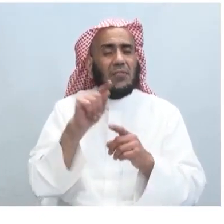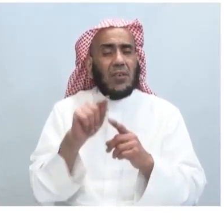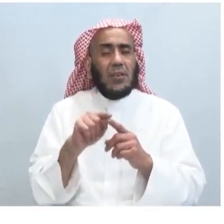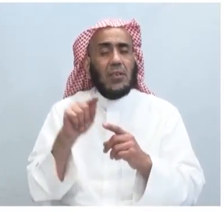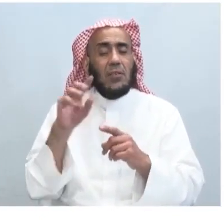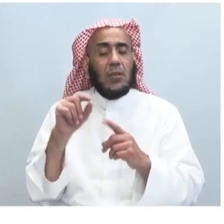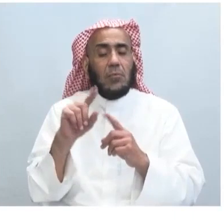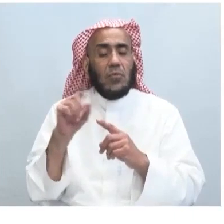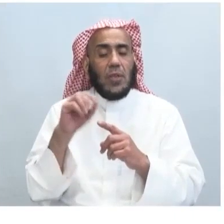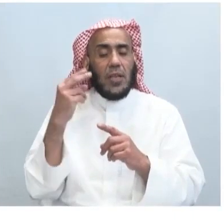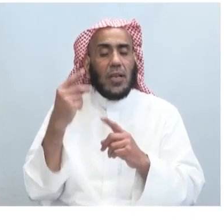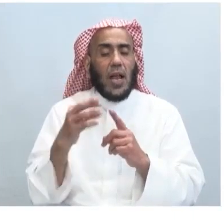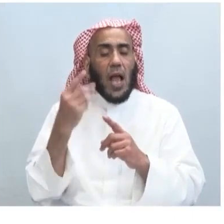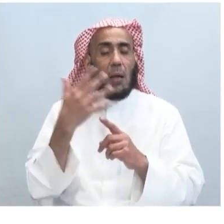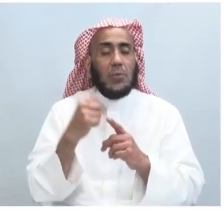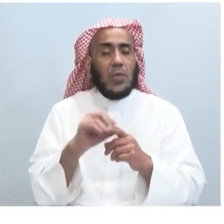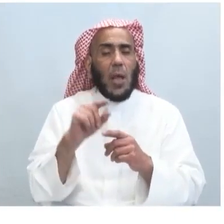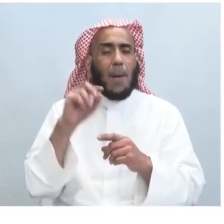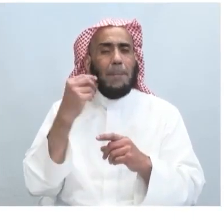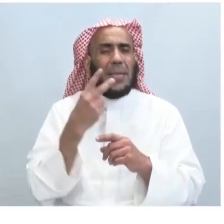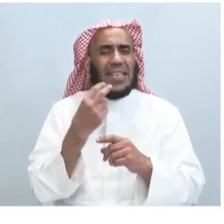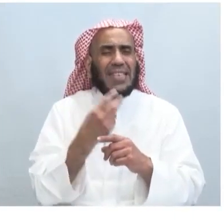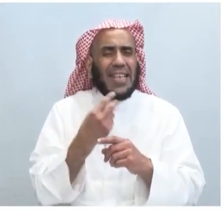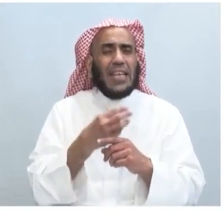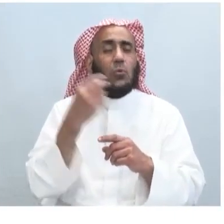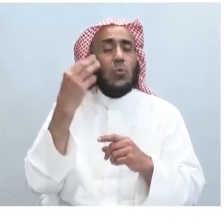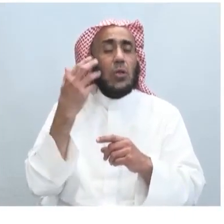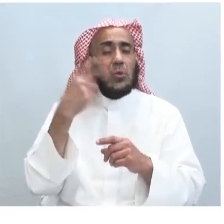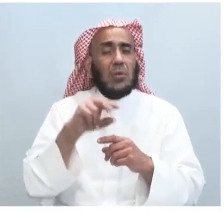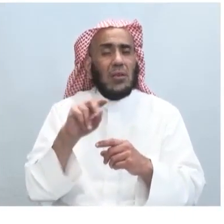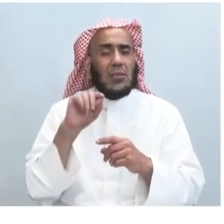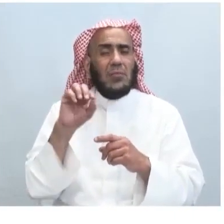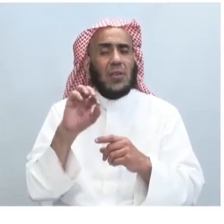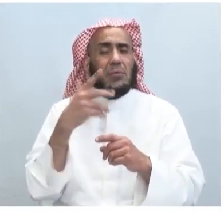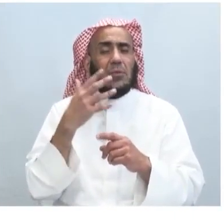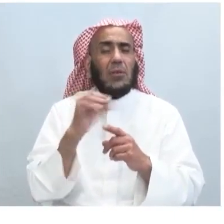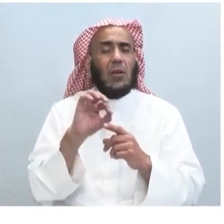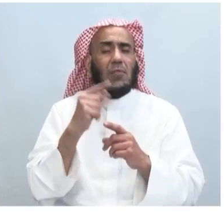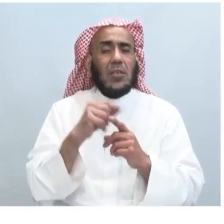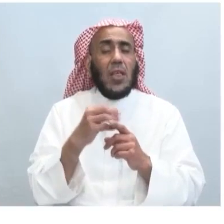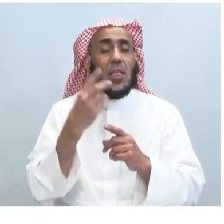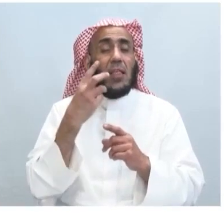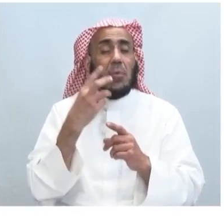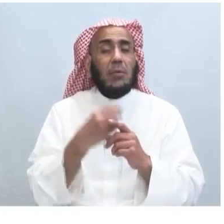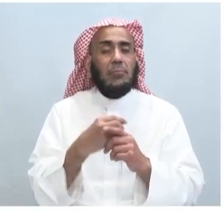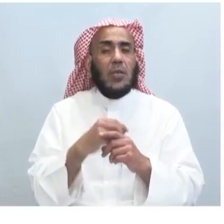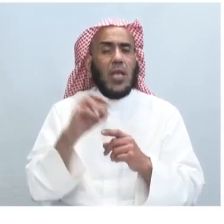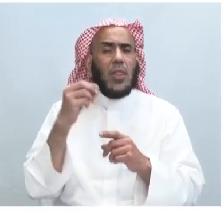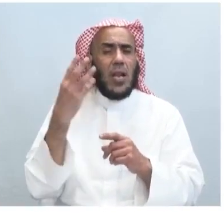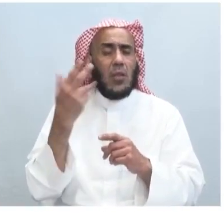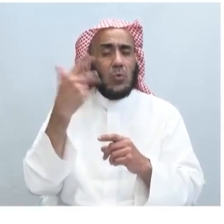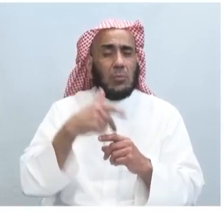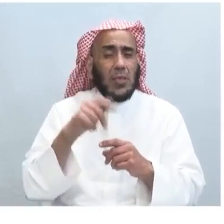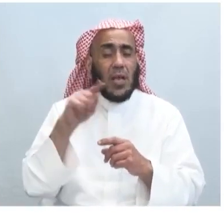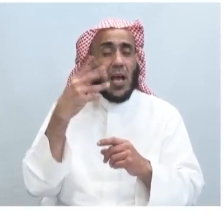0.02 خمسه عند 273 0.5 وعند 373